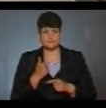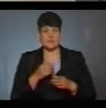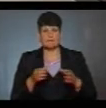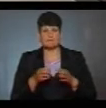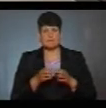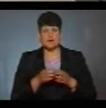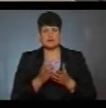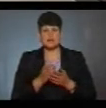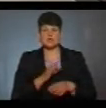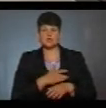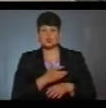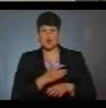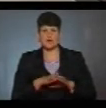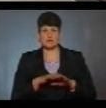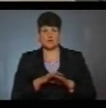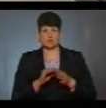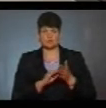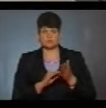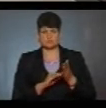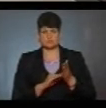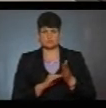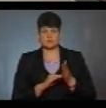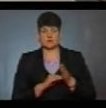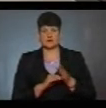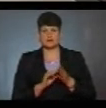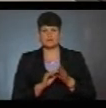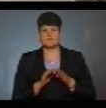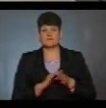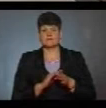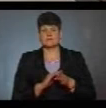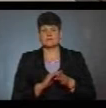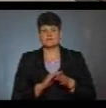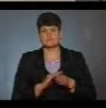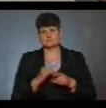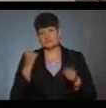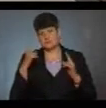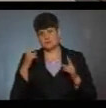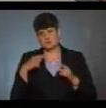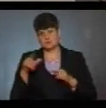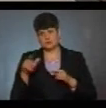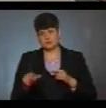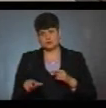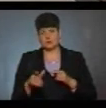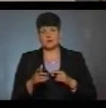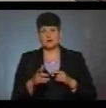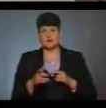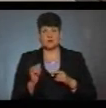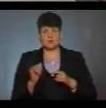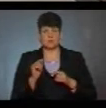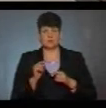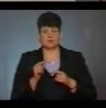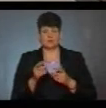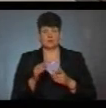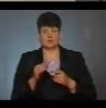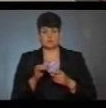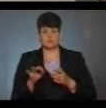партія «Слуга народу» вказувалась і ставилось прізвище видуманого кандидата, не існуючого. І він тут же